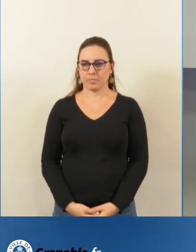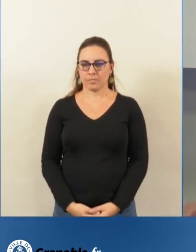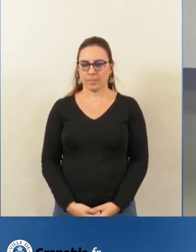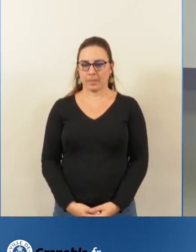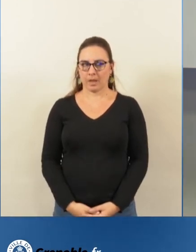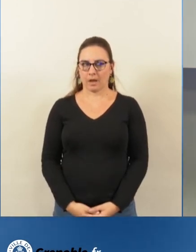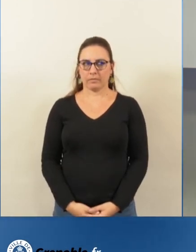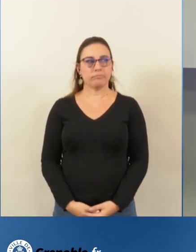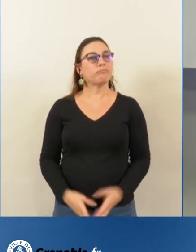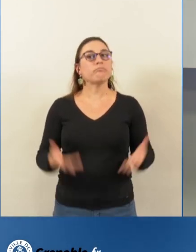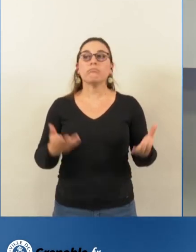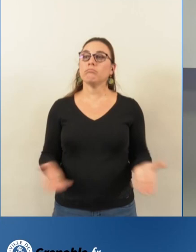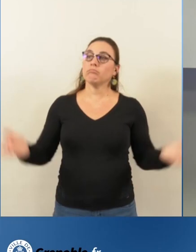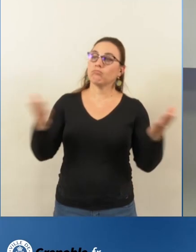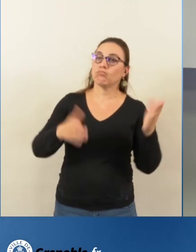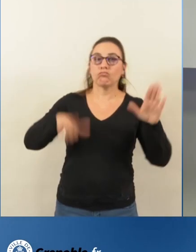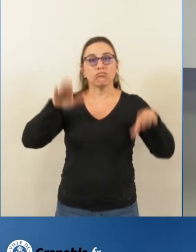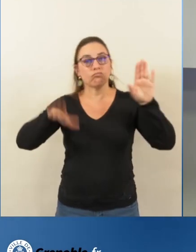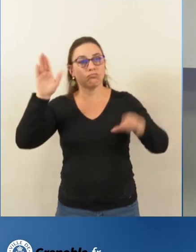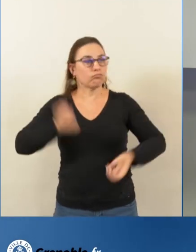est-ce qu'il y a des interventions